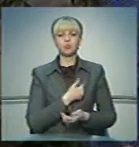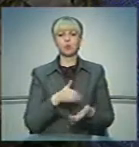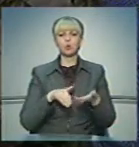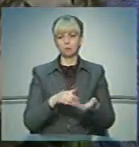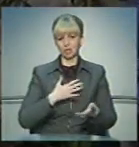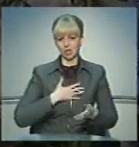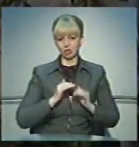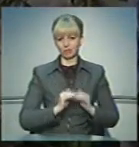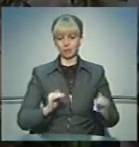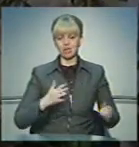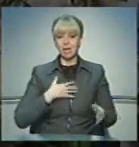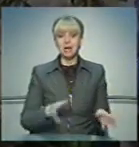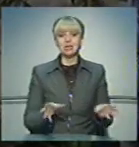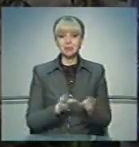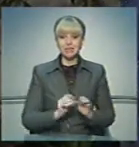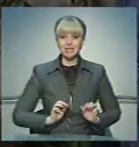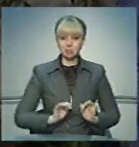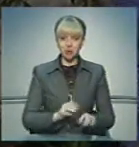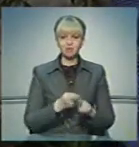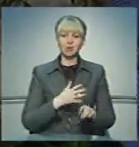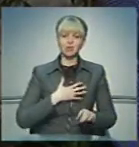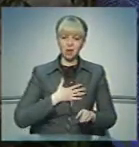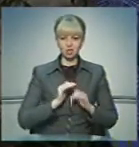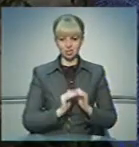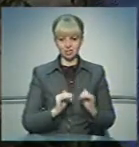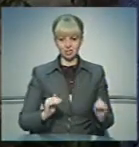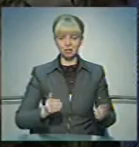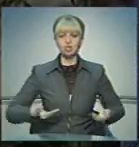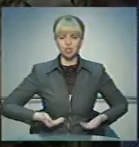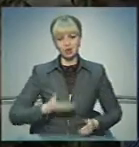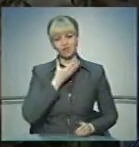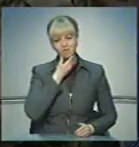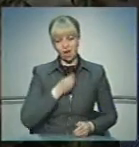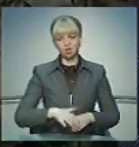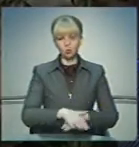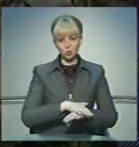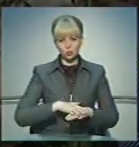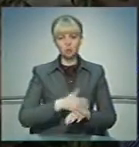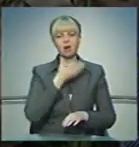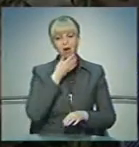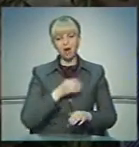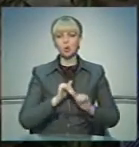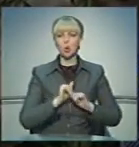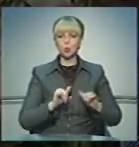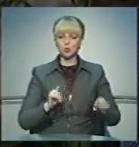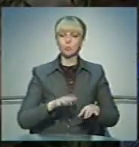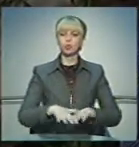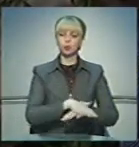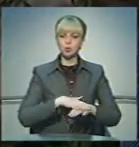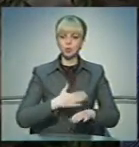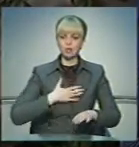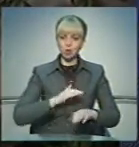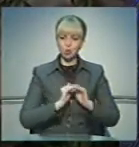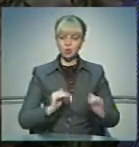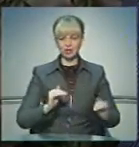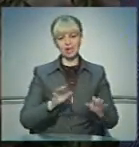нашим дітям. А наша спільна справа – це, щоб наші діти жили в гарному суспільстві, гарно розвивалися і щоб суспільство наших